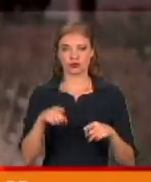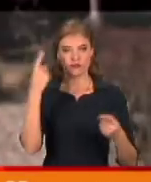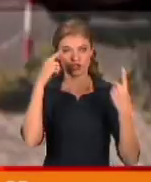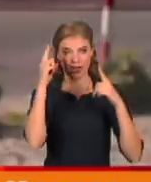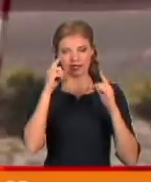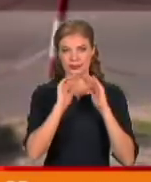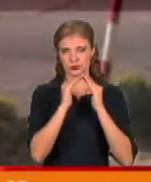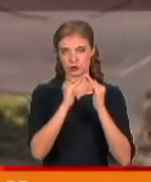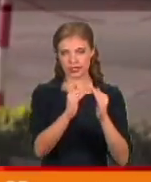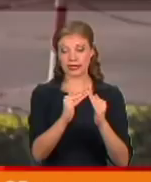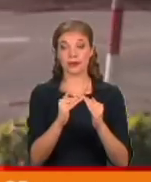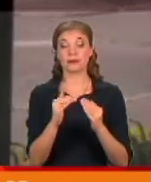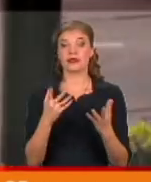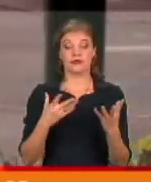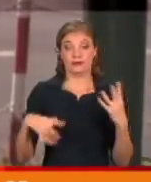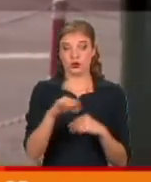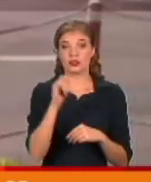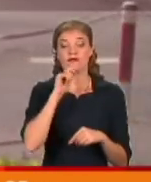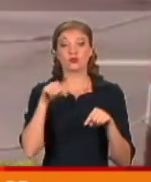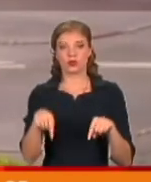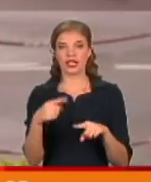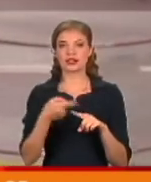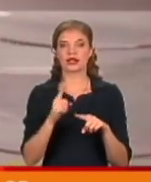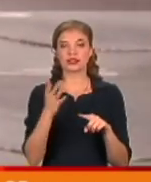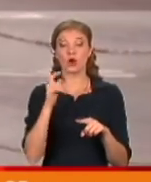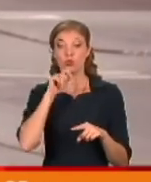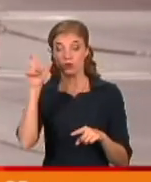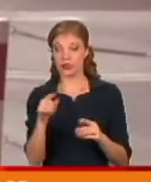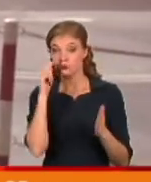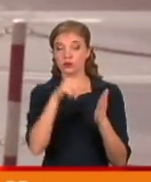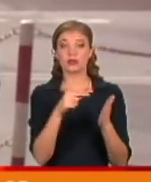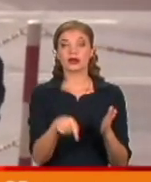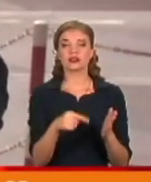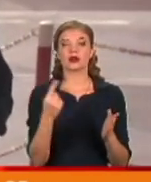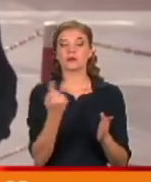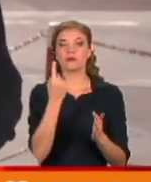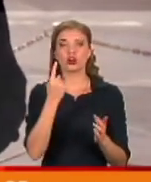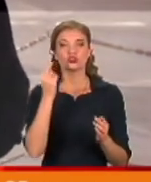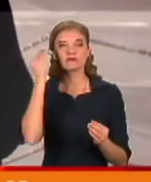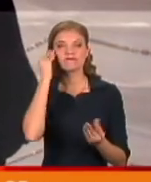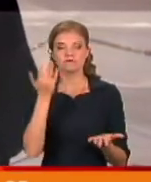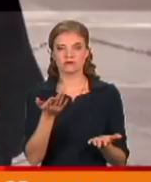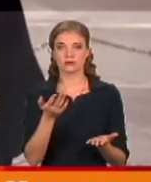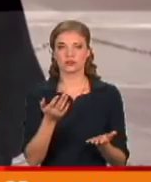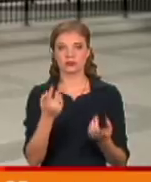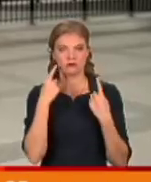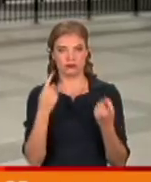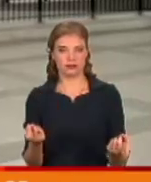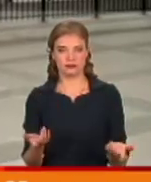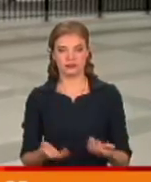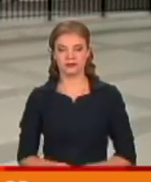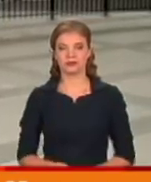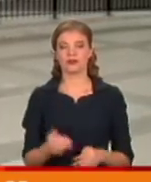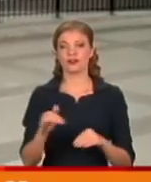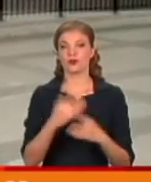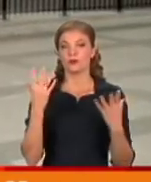казці, будинки. Причому всюди, і в українці, які потрапляють сюди, перша думка звучить приблизно так. Ух ти! Доброго